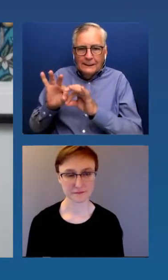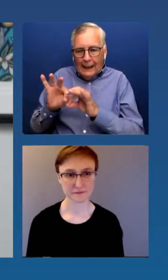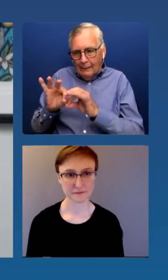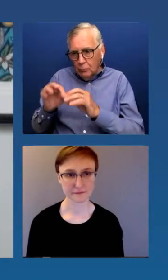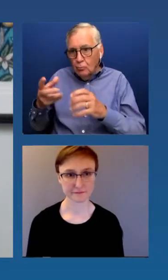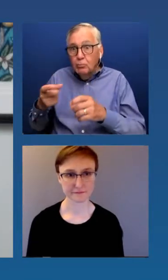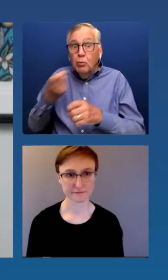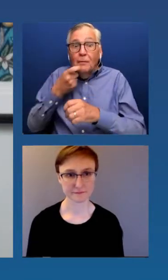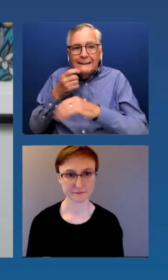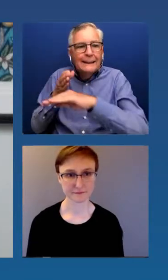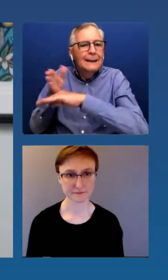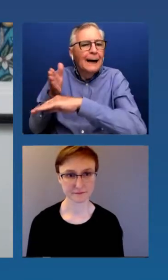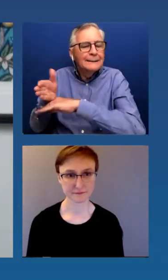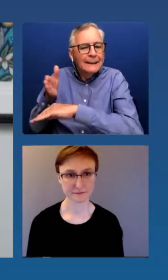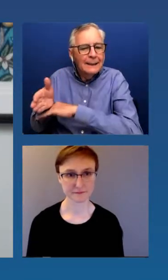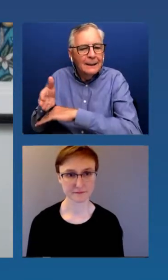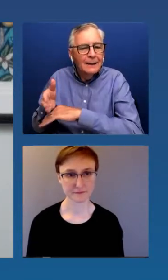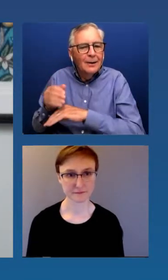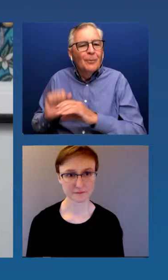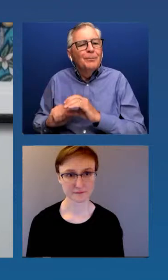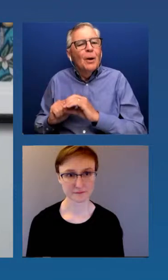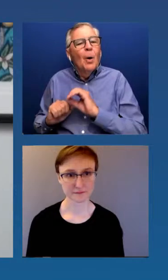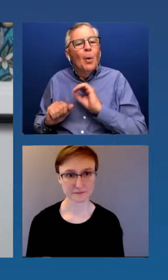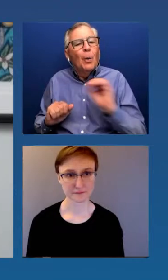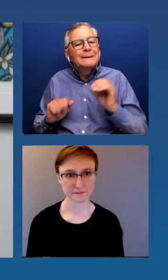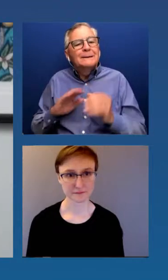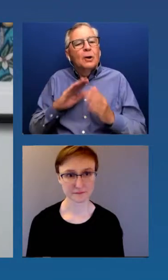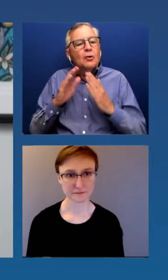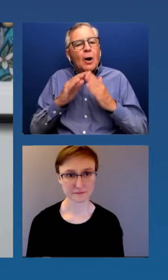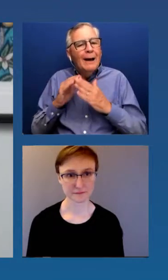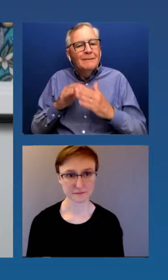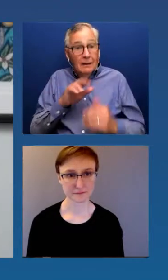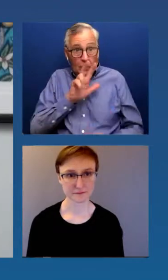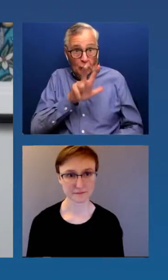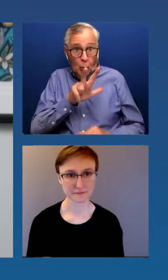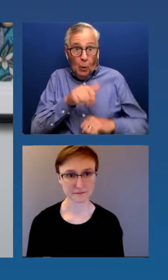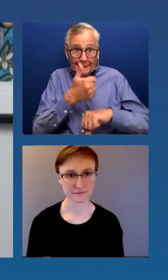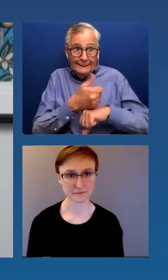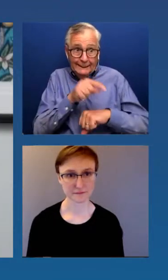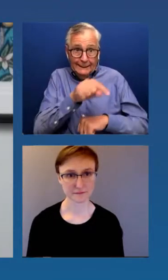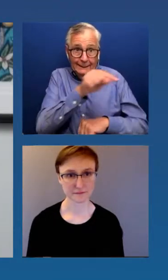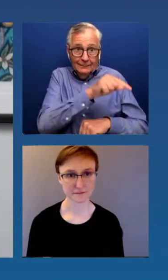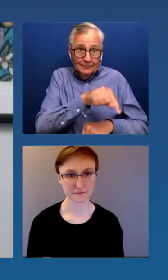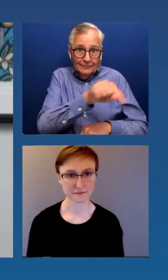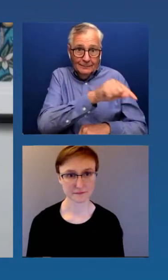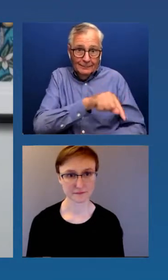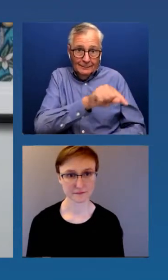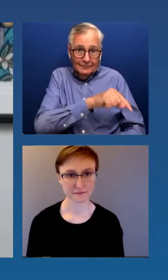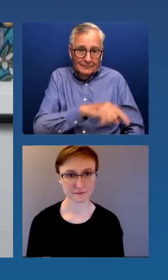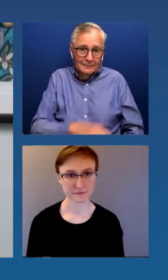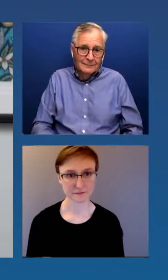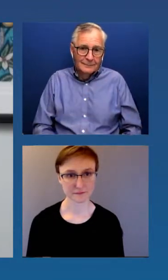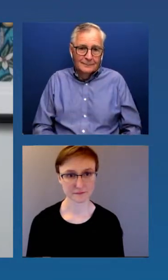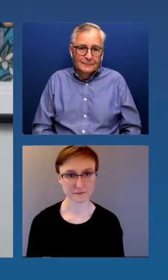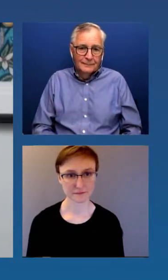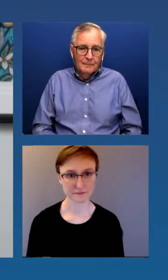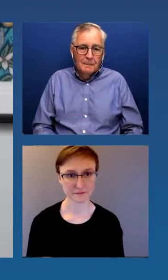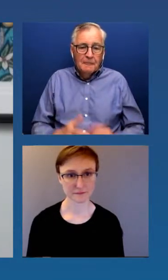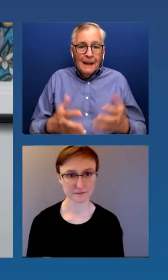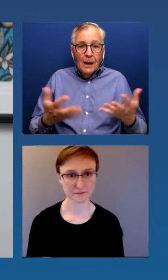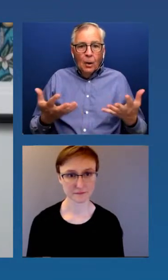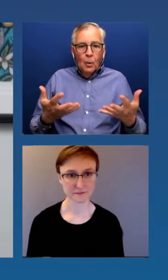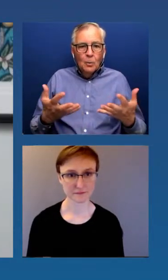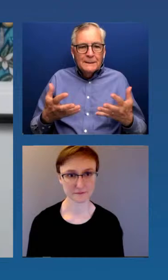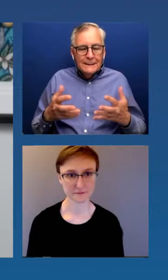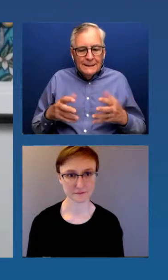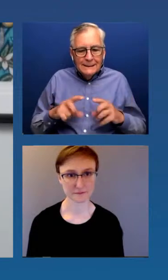l'accès. Déjà dans l'ouest de la ville, on est à trois sites. Et essayer de créer vraiment une